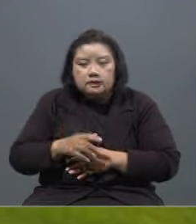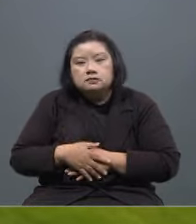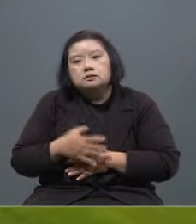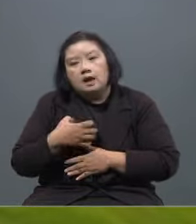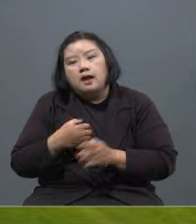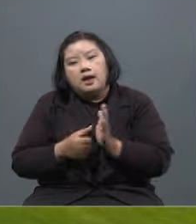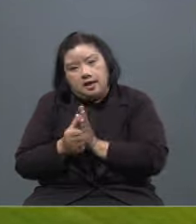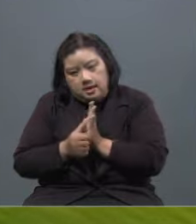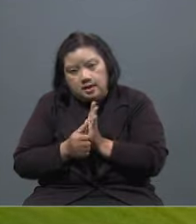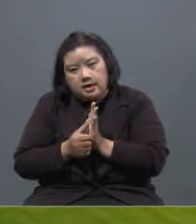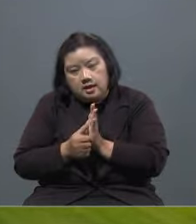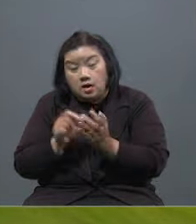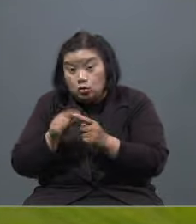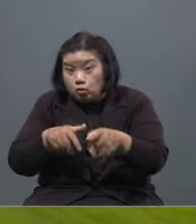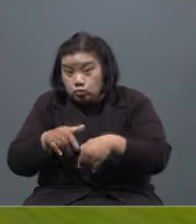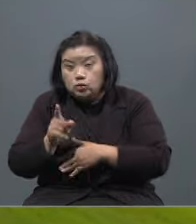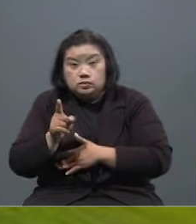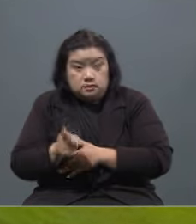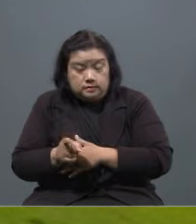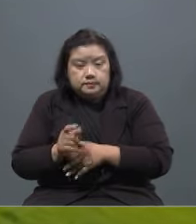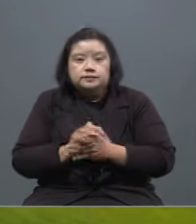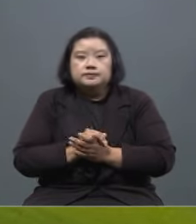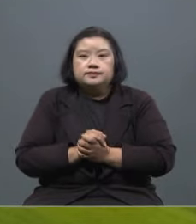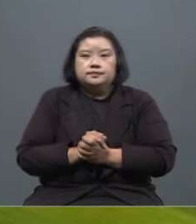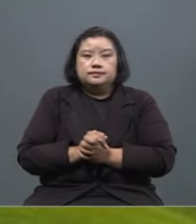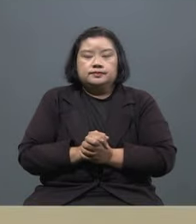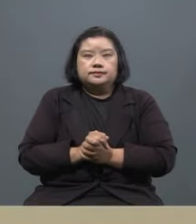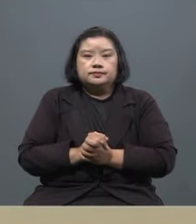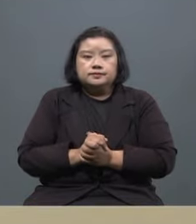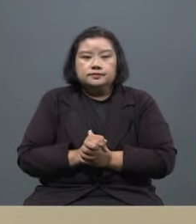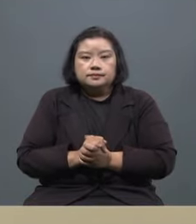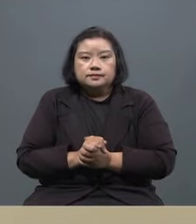การแก้ปัญหาที่ตรงกับความต้องการของประชาชนในพื้นที่